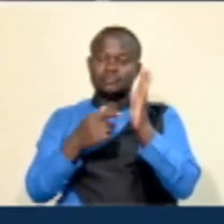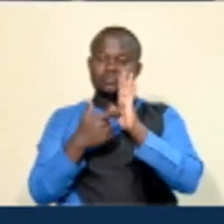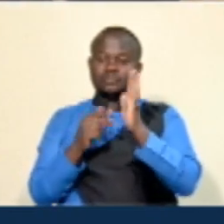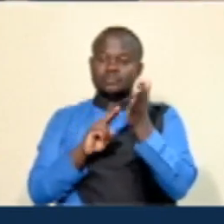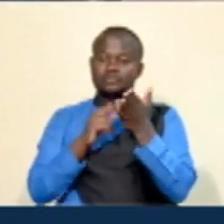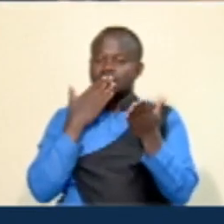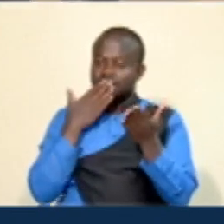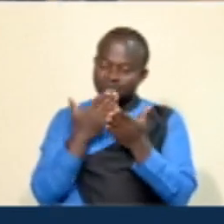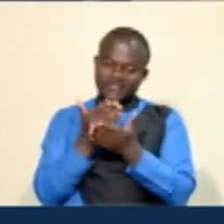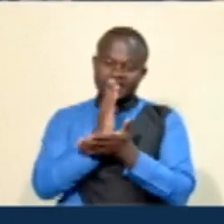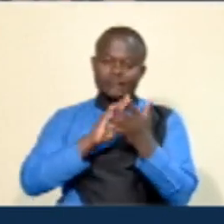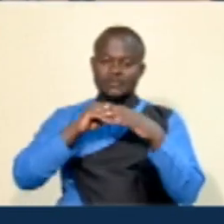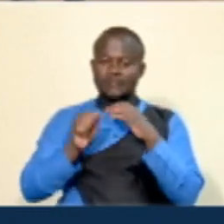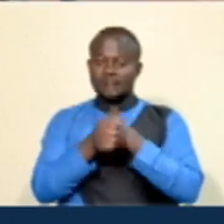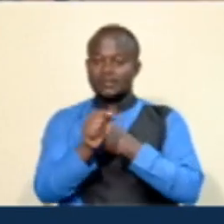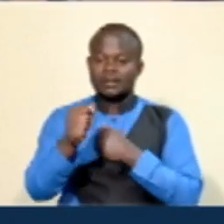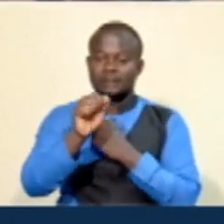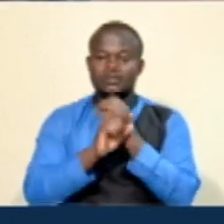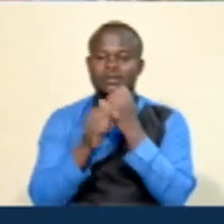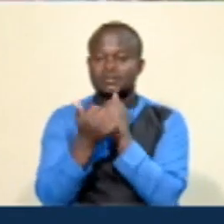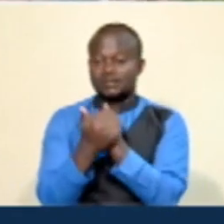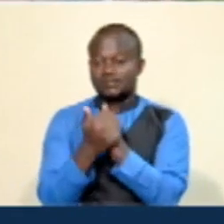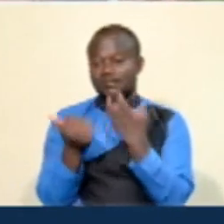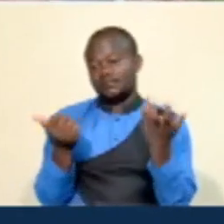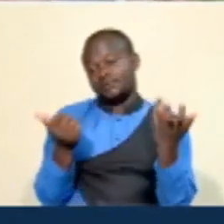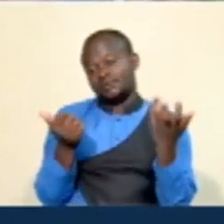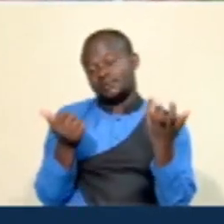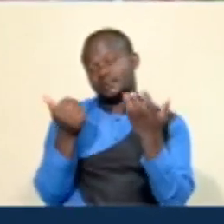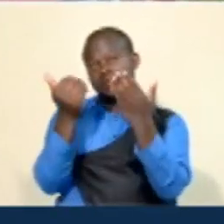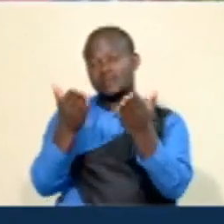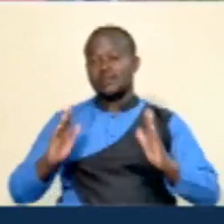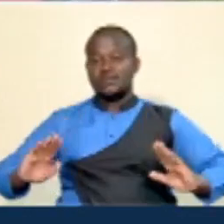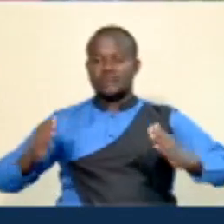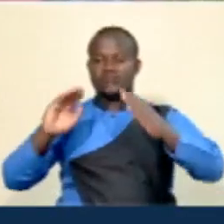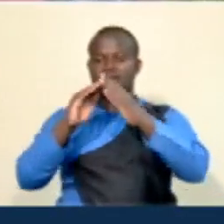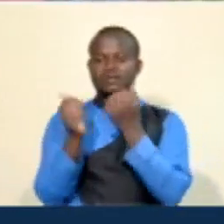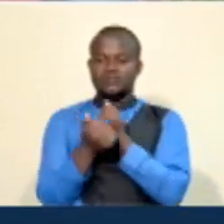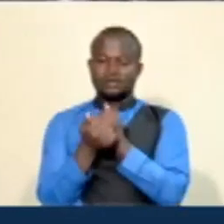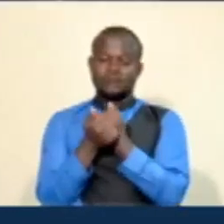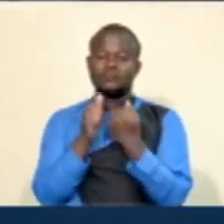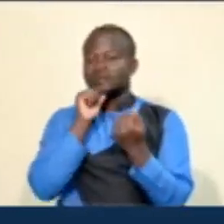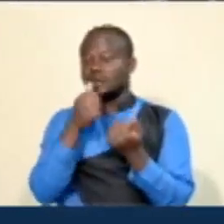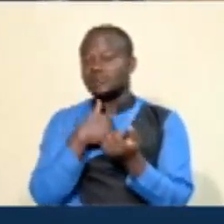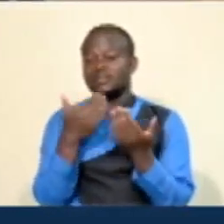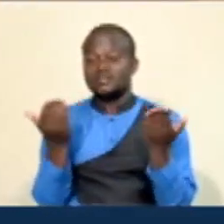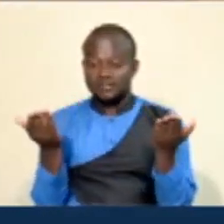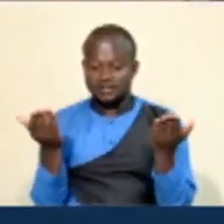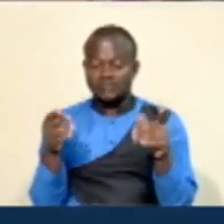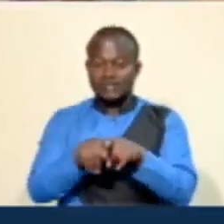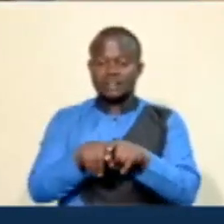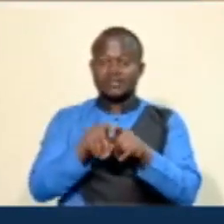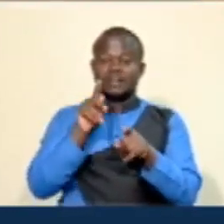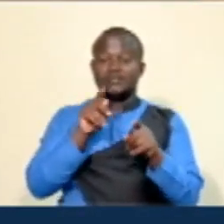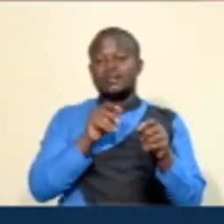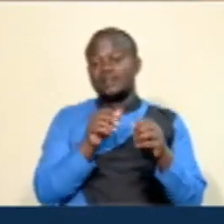kuexploita bimwe mu bigize ubukerarugendo bw'akarere ka Rubavu. Uyu musozi wa Rubavu kuba tutawufite nk'abatwa